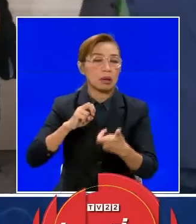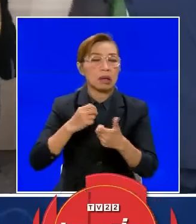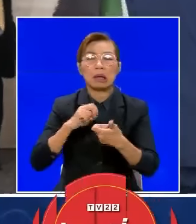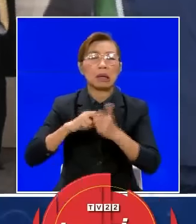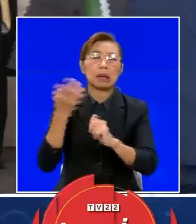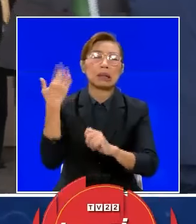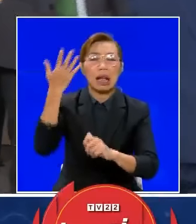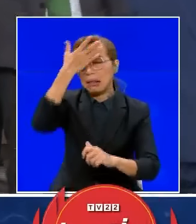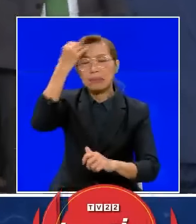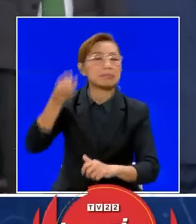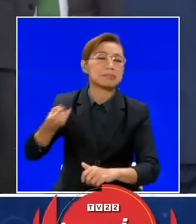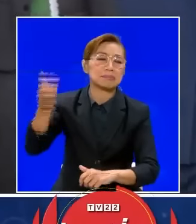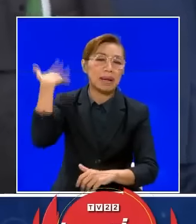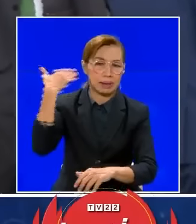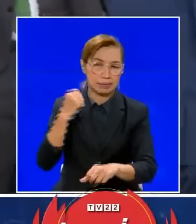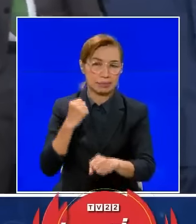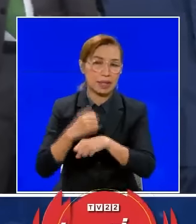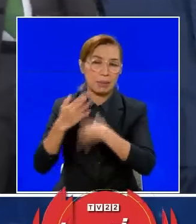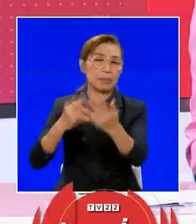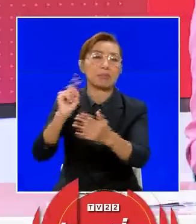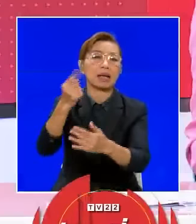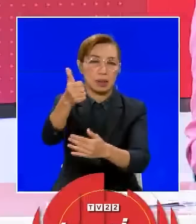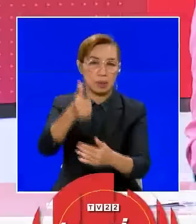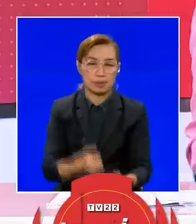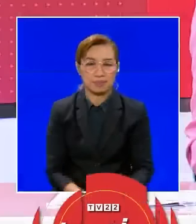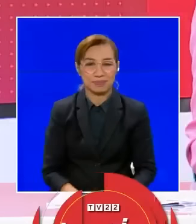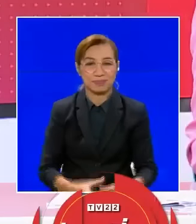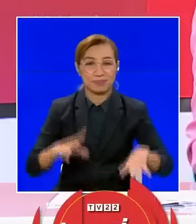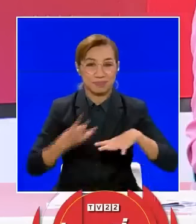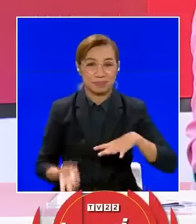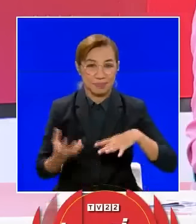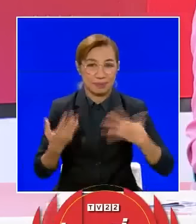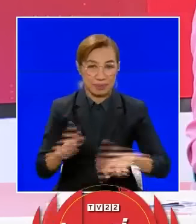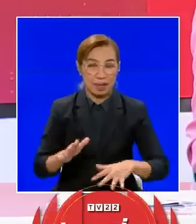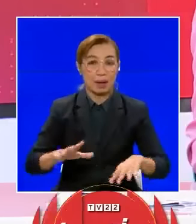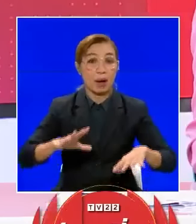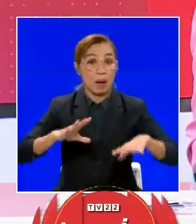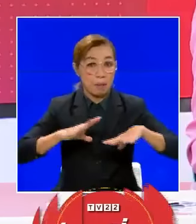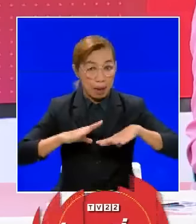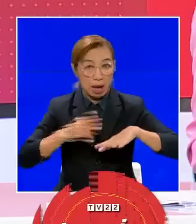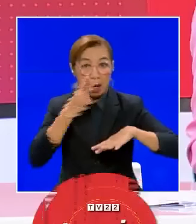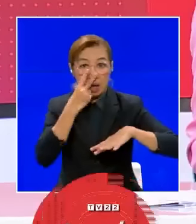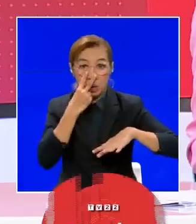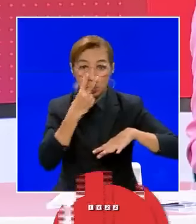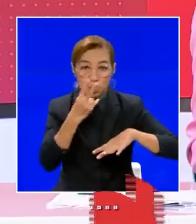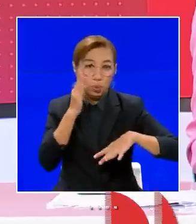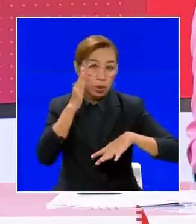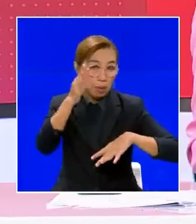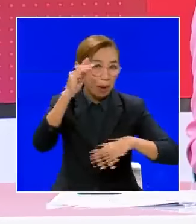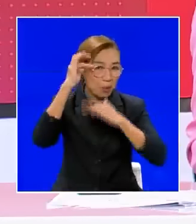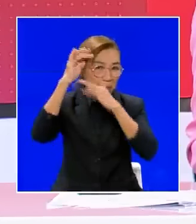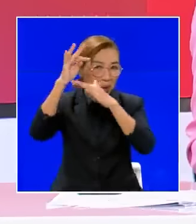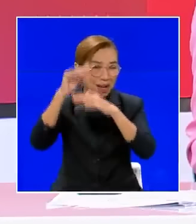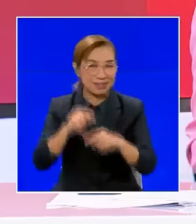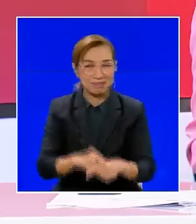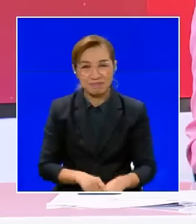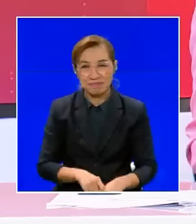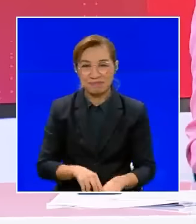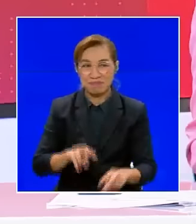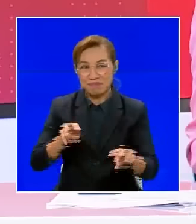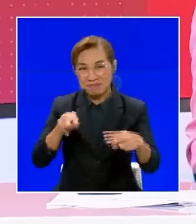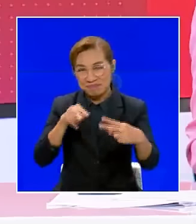ซะบ้างนะ คะ เดี๋ยวไปพักคู่หนึ่งละกันท่านผู้ชมช่วงหน้ามาดูความหวังฮะเนี่ยตามองตาสายต